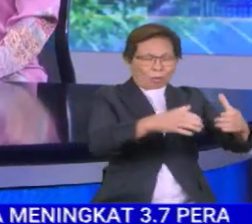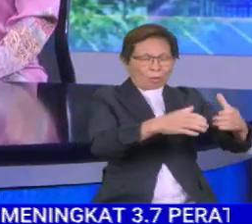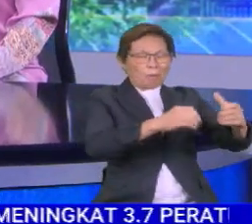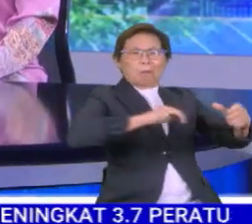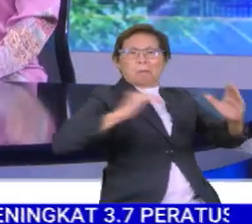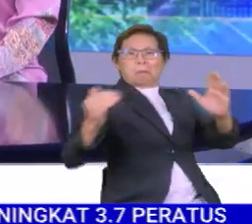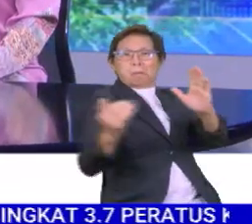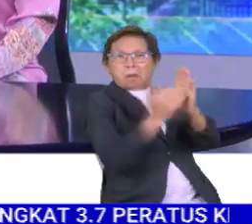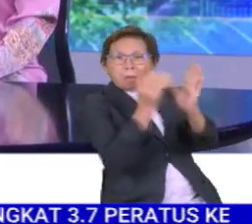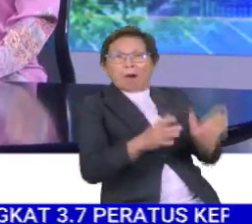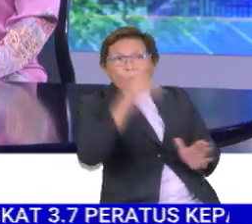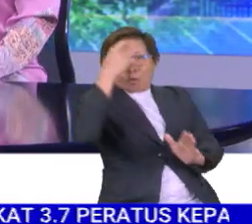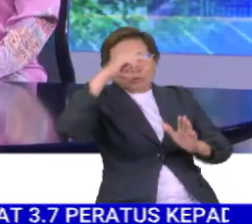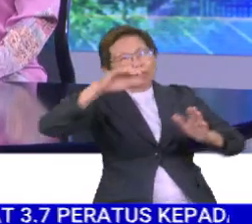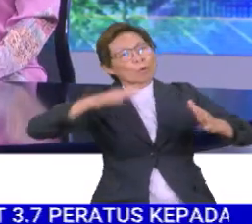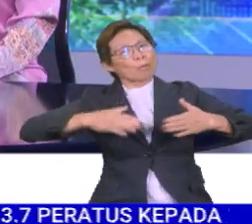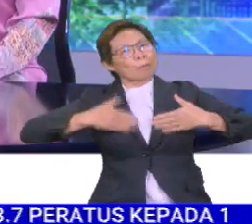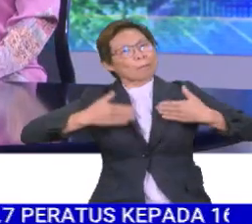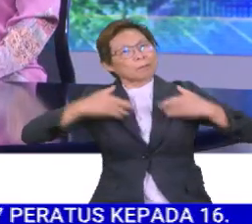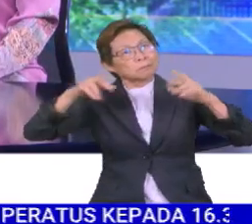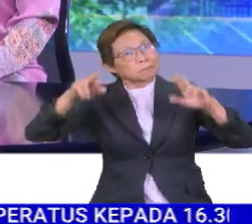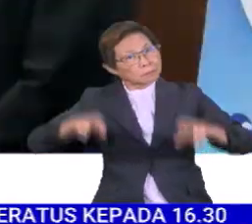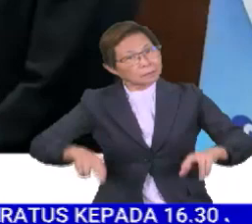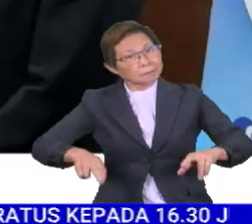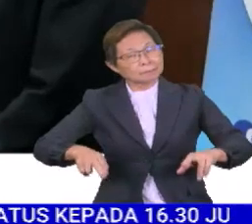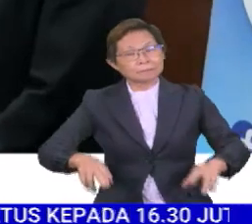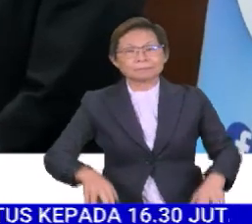demi kesejahteraan rakyat.